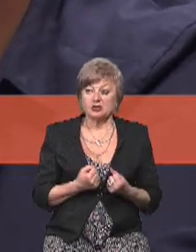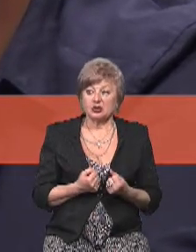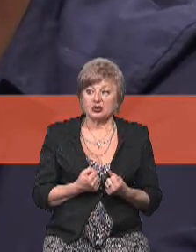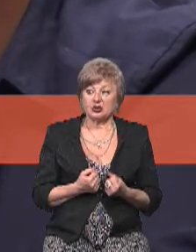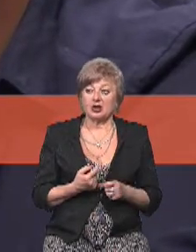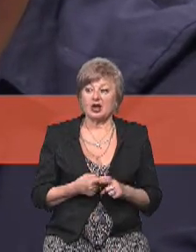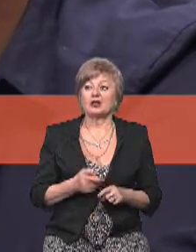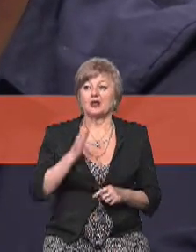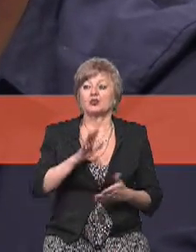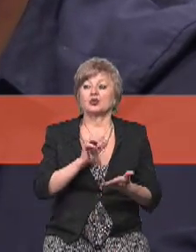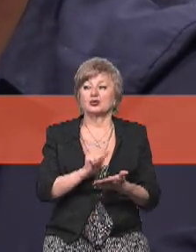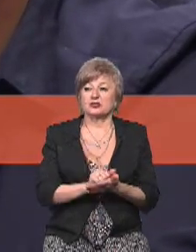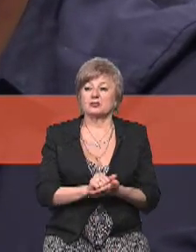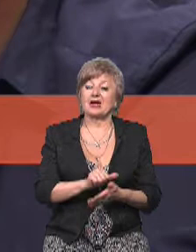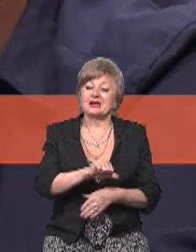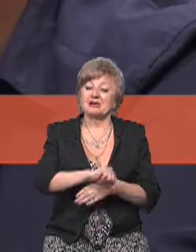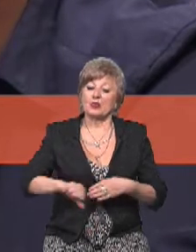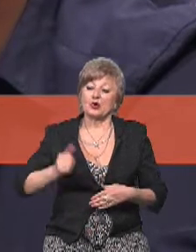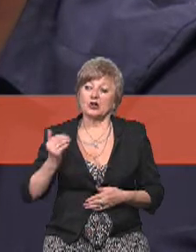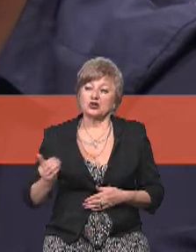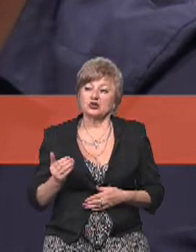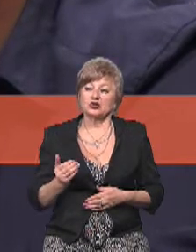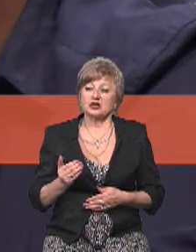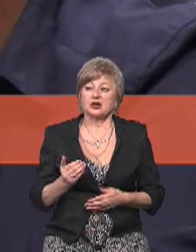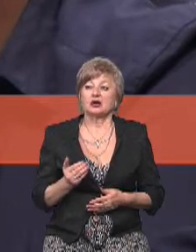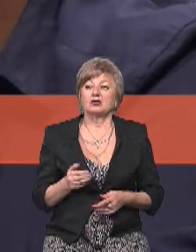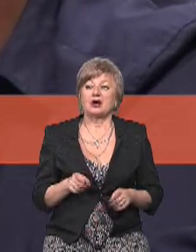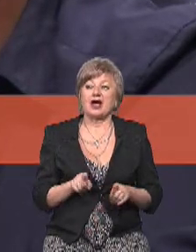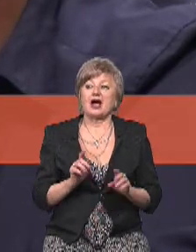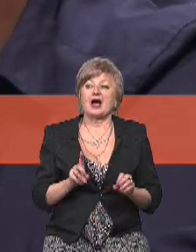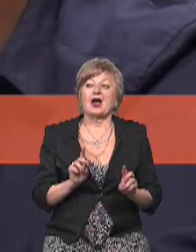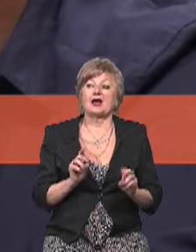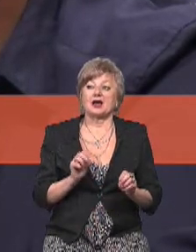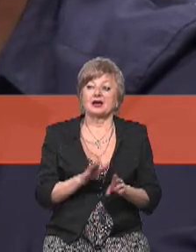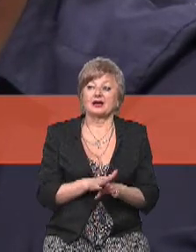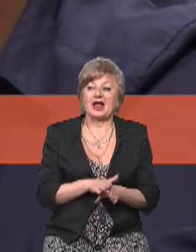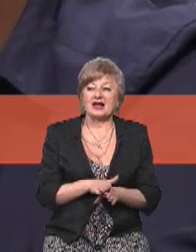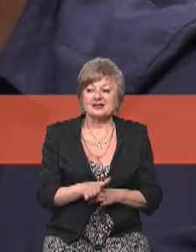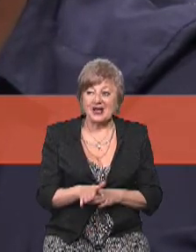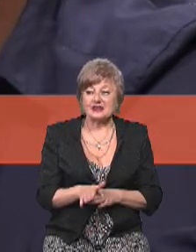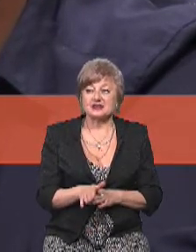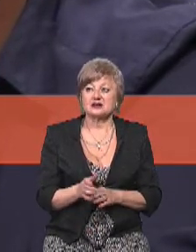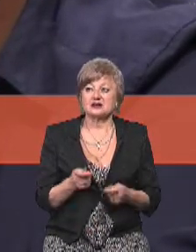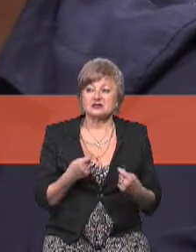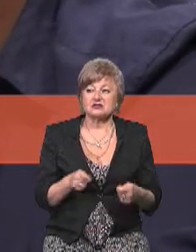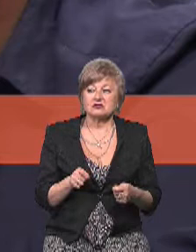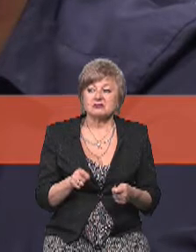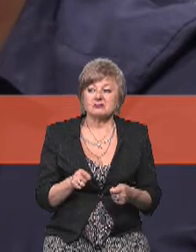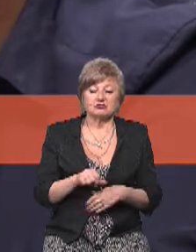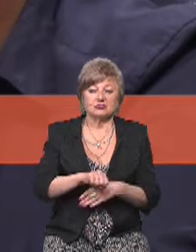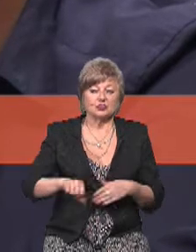це буде займатися митниця. Ну так, як реалізація в